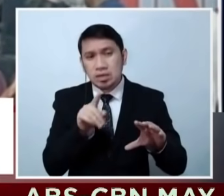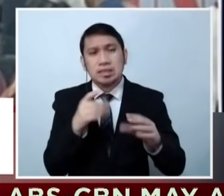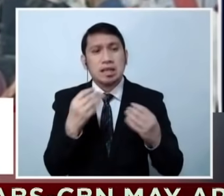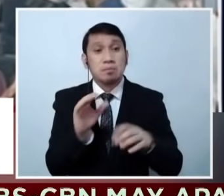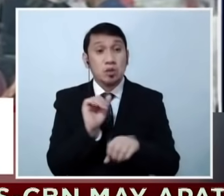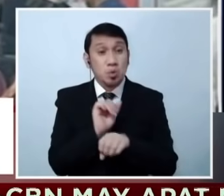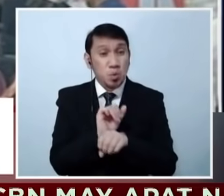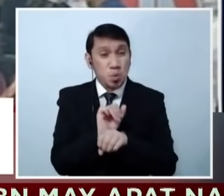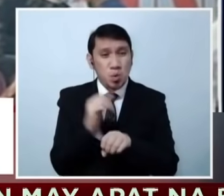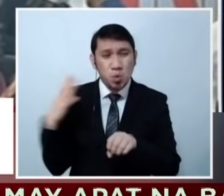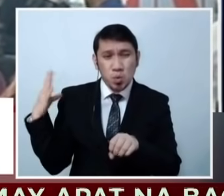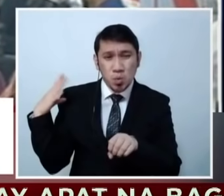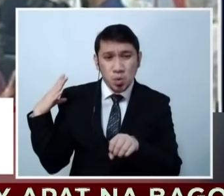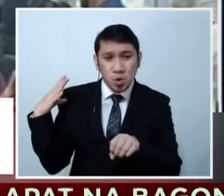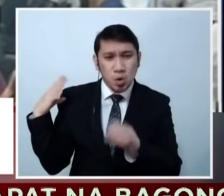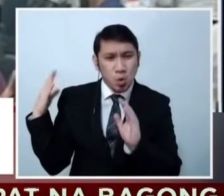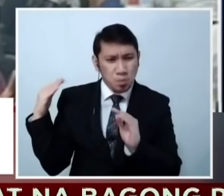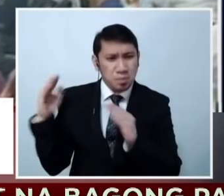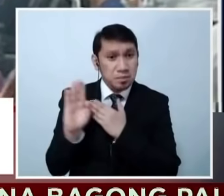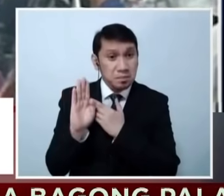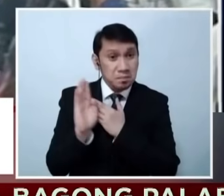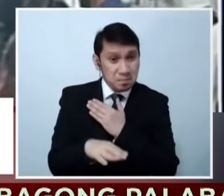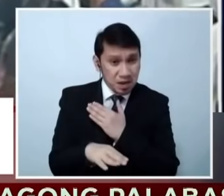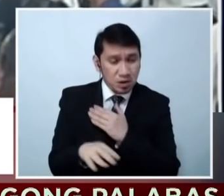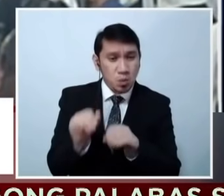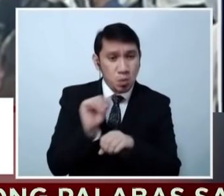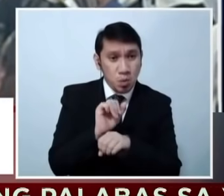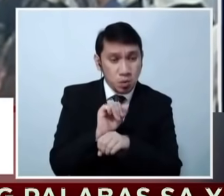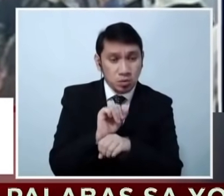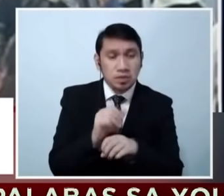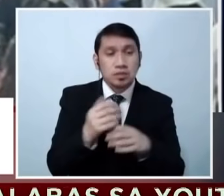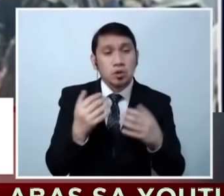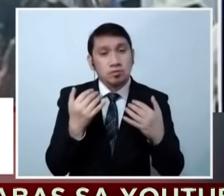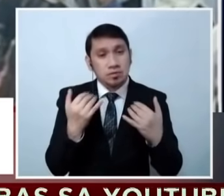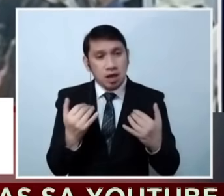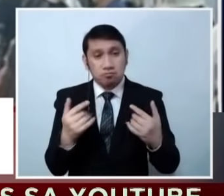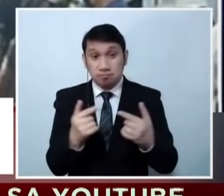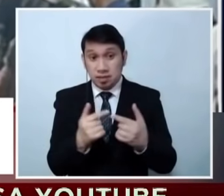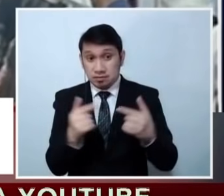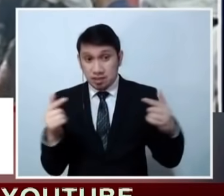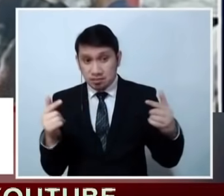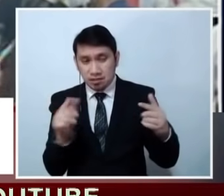nag-aantay dyan na makabalik. Kaya ho, in general, it's a general review